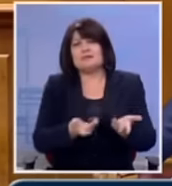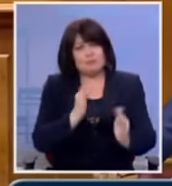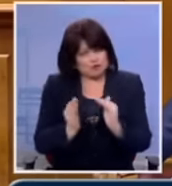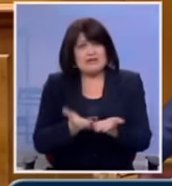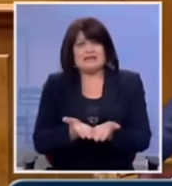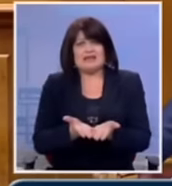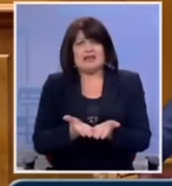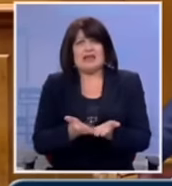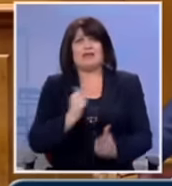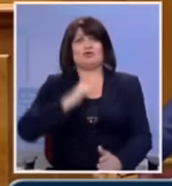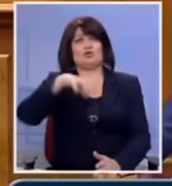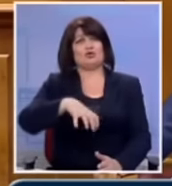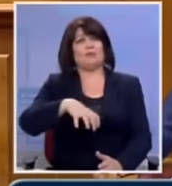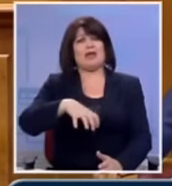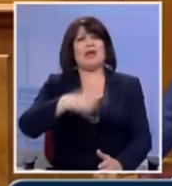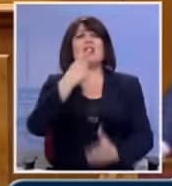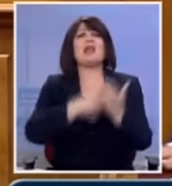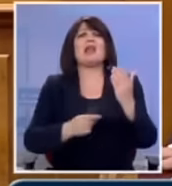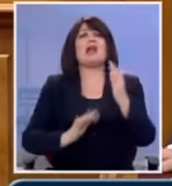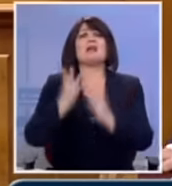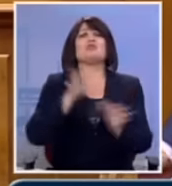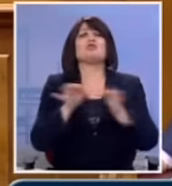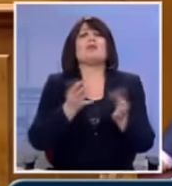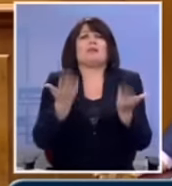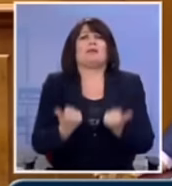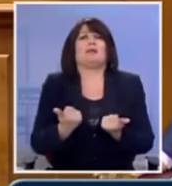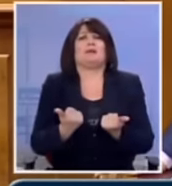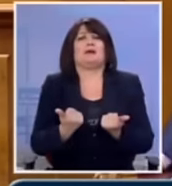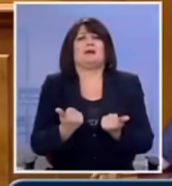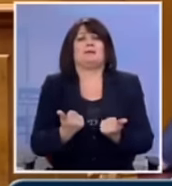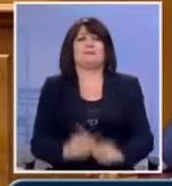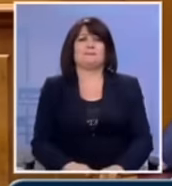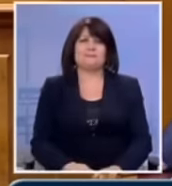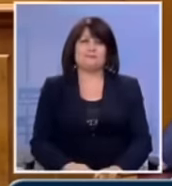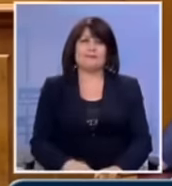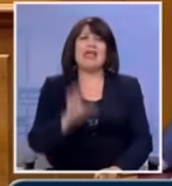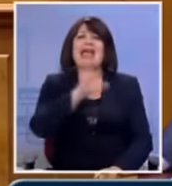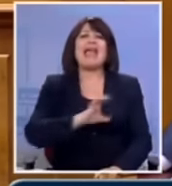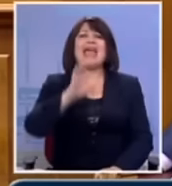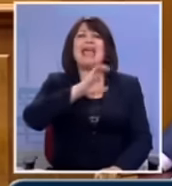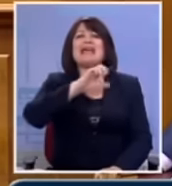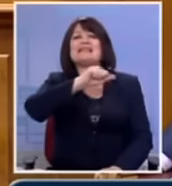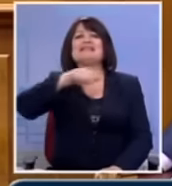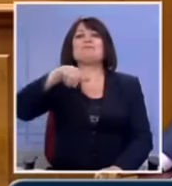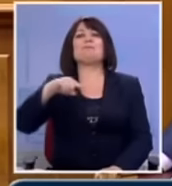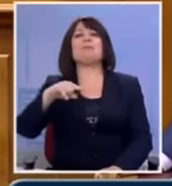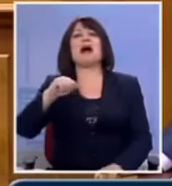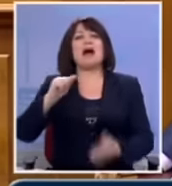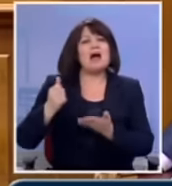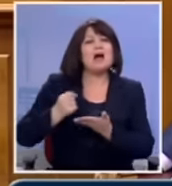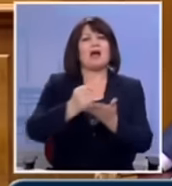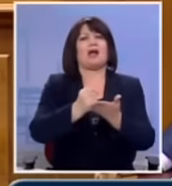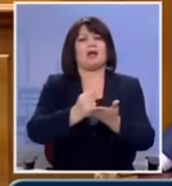Προστασία μεγάλη του ιδιωτικού τομέα, η έλλειψη αναπτυξιακού σχεδίου, το παγωμένο ΕΣΠΑ. Έτσι προστατεύσατε τον ιδιωτικό